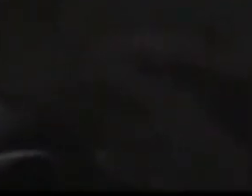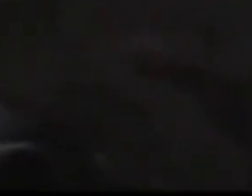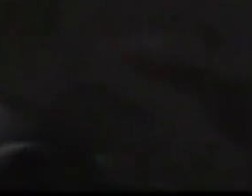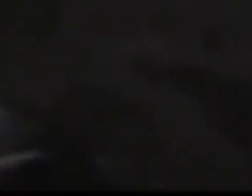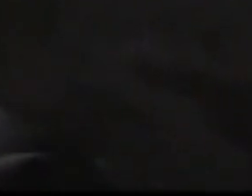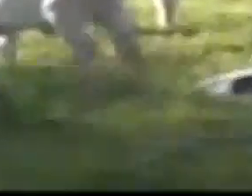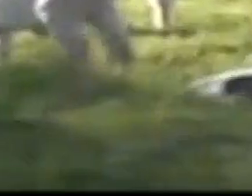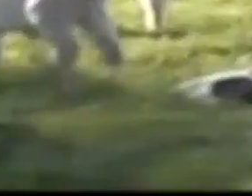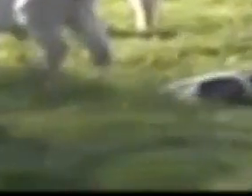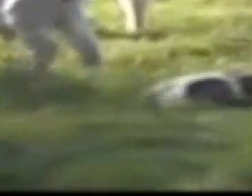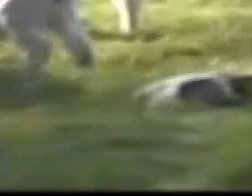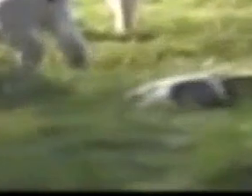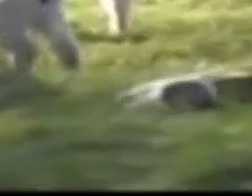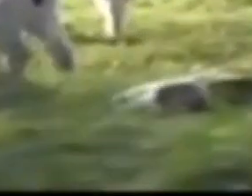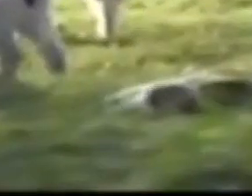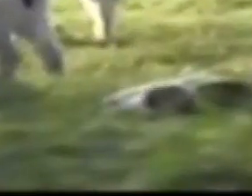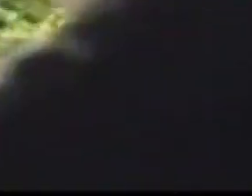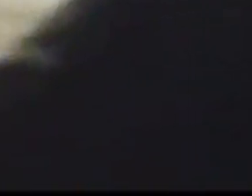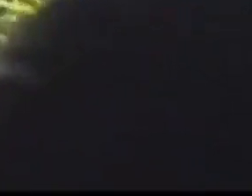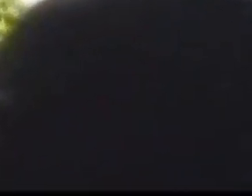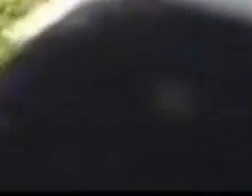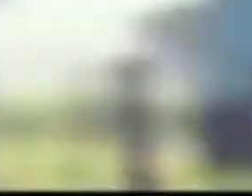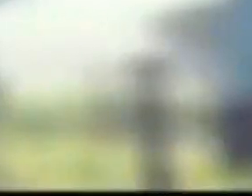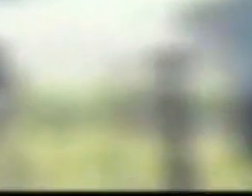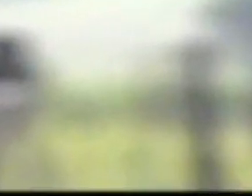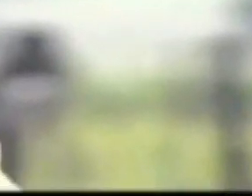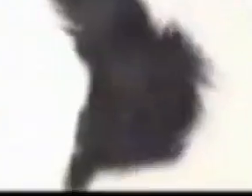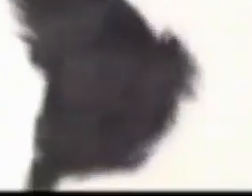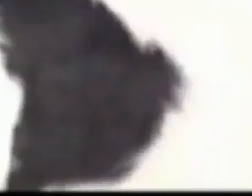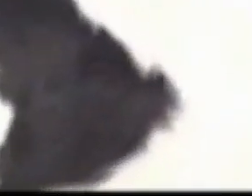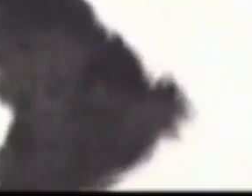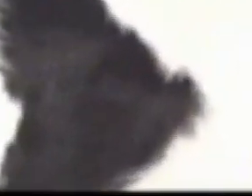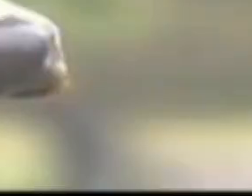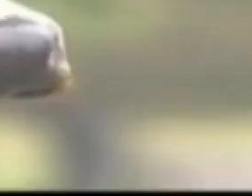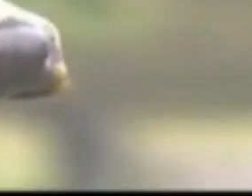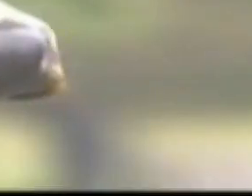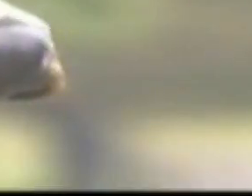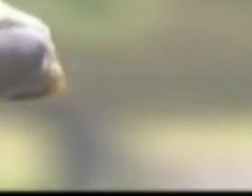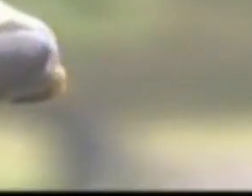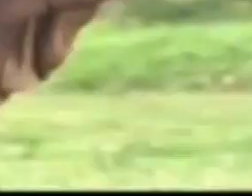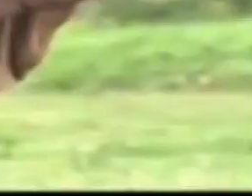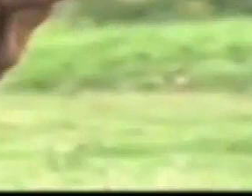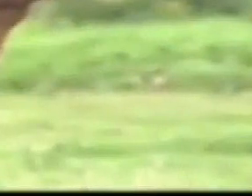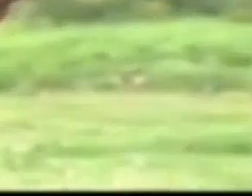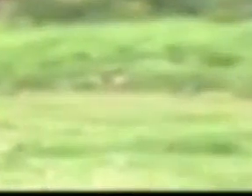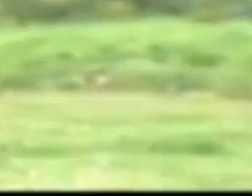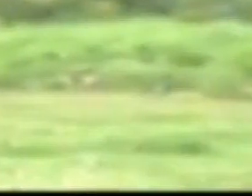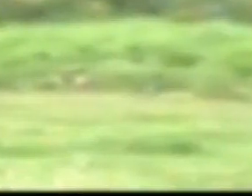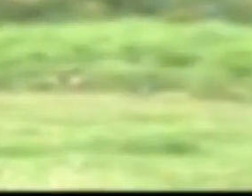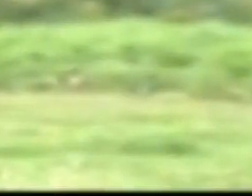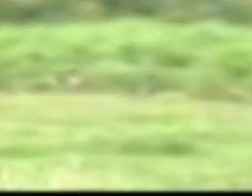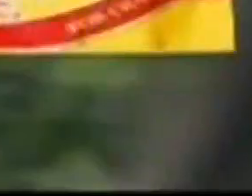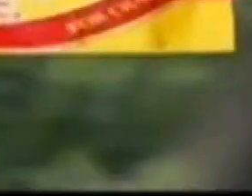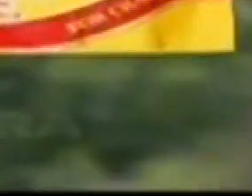to build champions. Maklik Plus champions go on hit at the right time and conceive easily. Maklik Beef gives you heavier